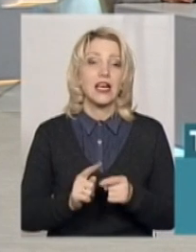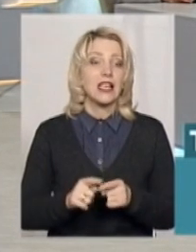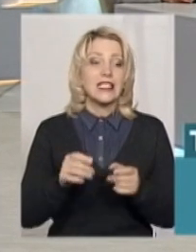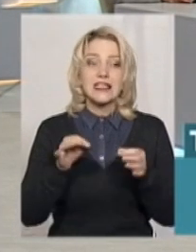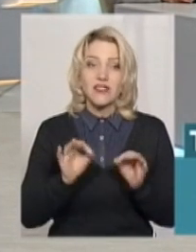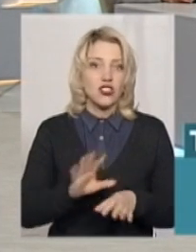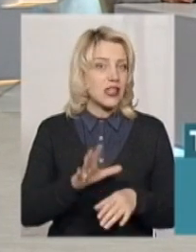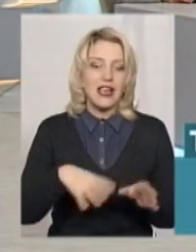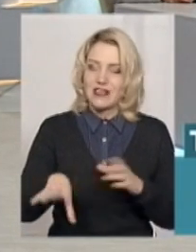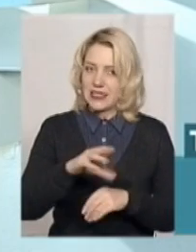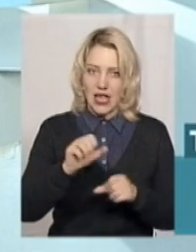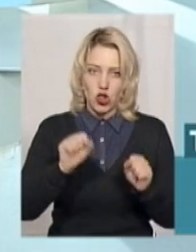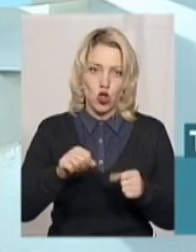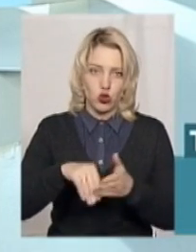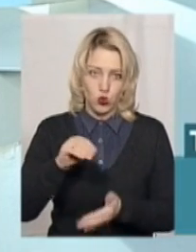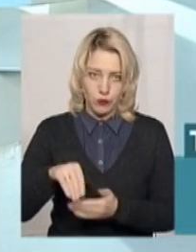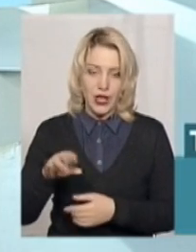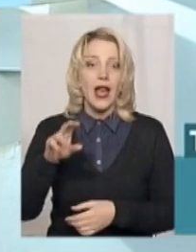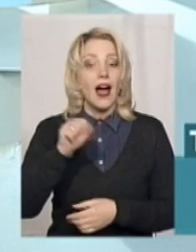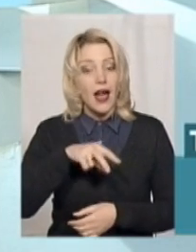все доступне, але